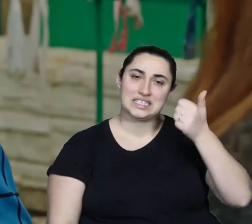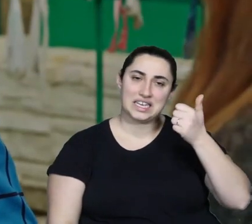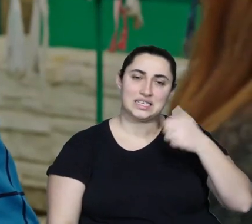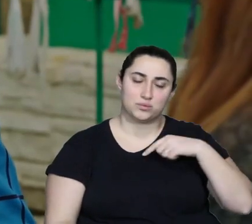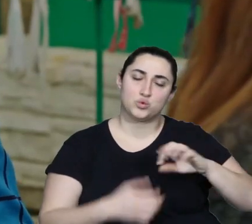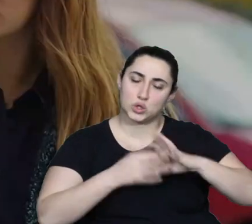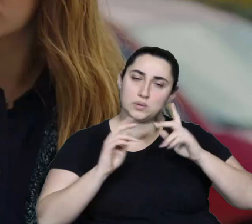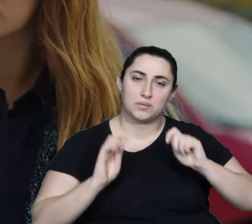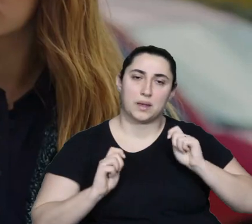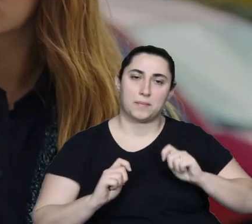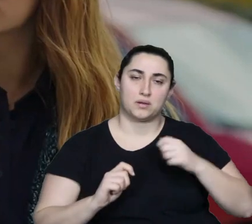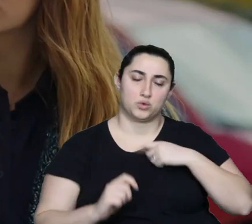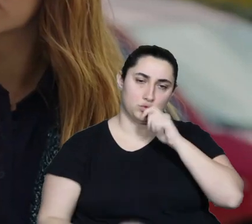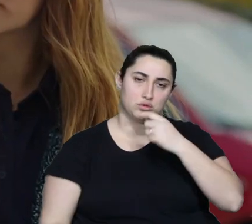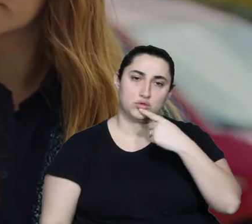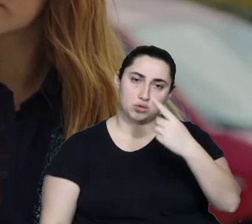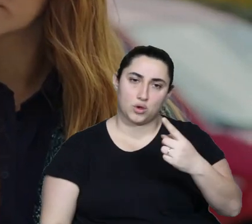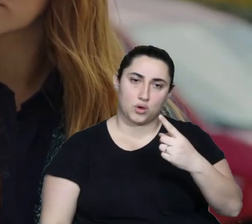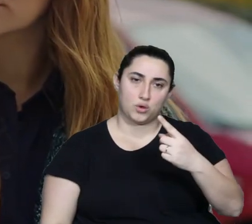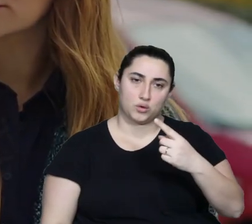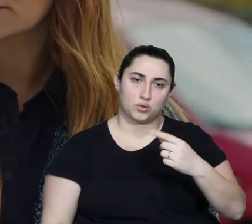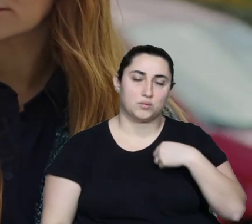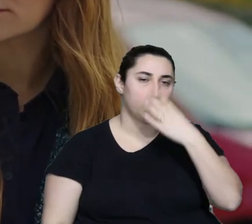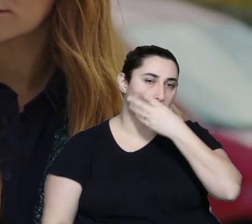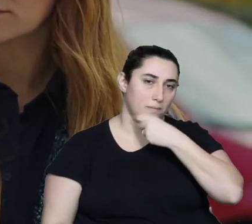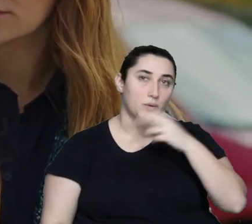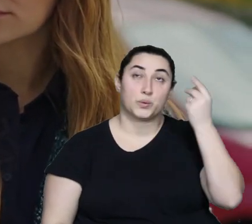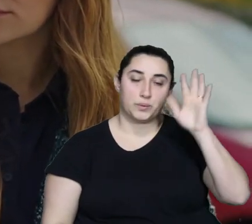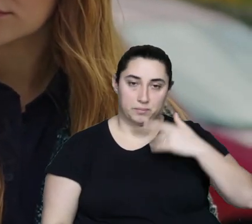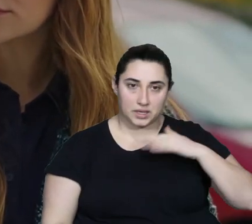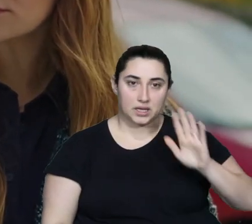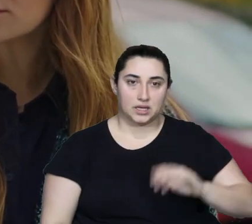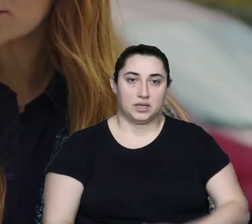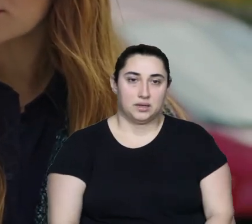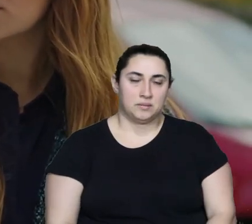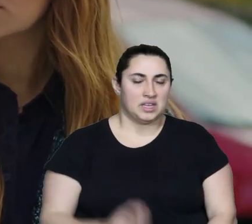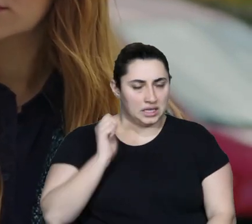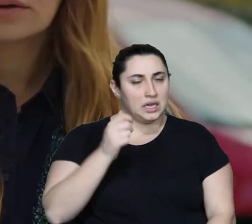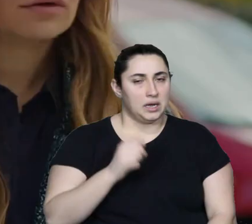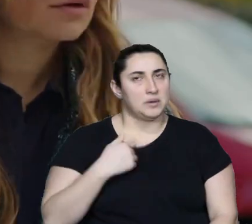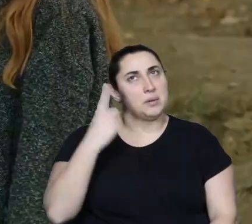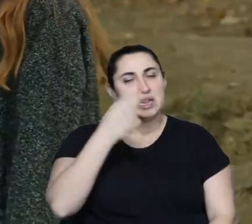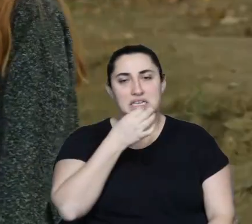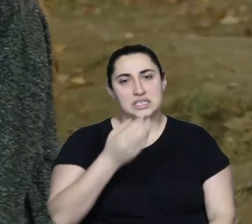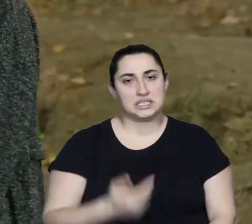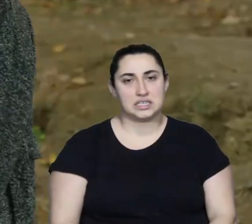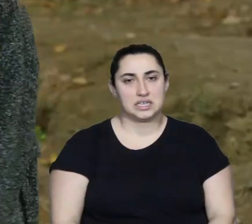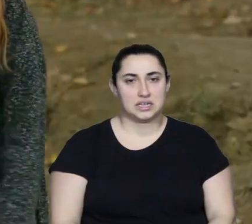Yarın Allah'ın izniyle biz bu işi hallederiz. Bu da Yaşar sözü olsun. Elimi de yüzüme vurayım, unutmayayım. Evet, yarın hallederim Allah'ın izniyle.